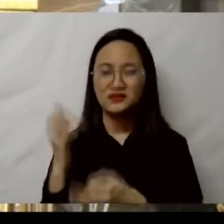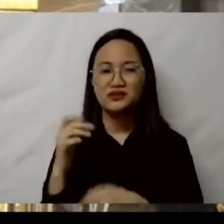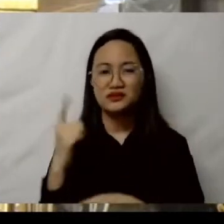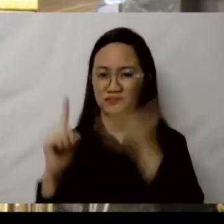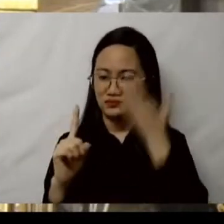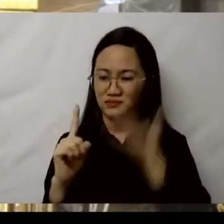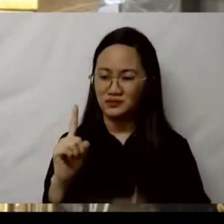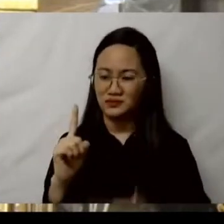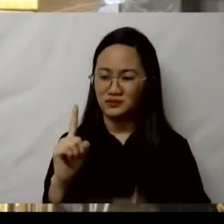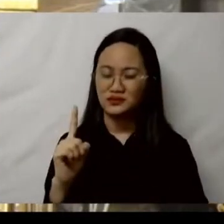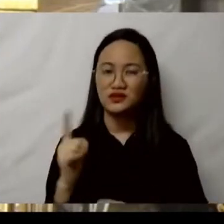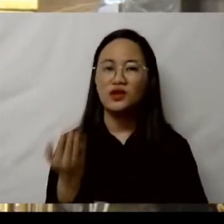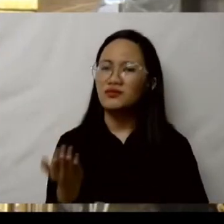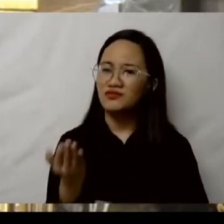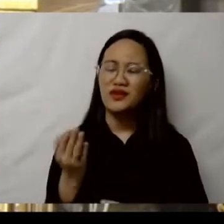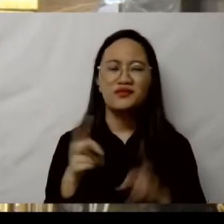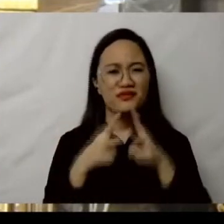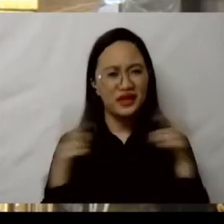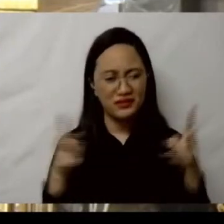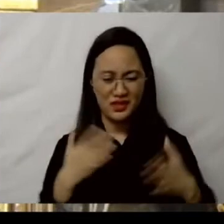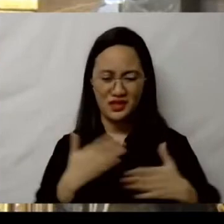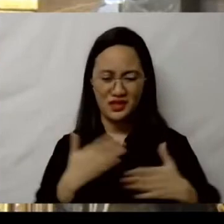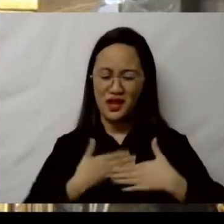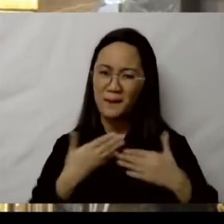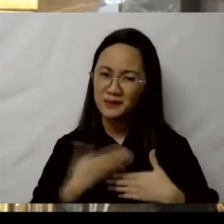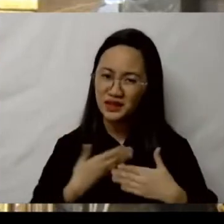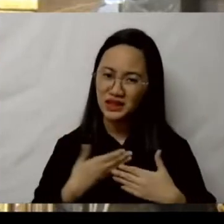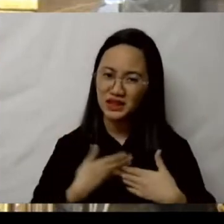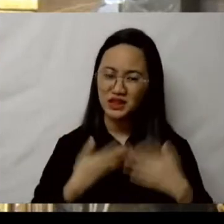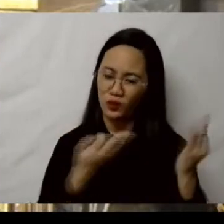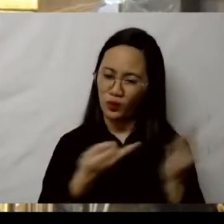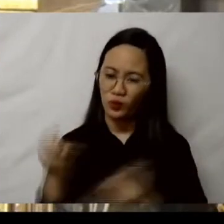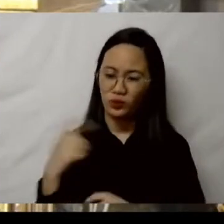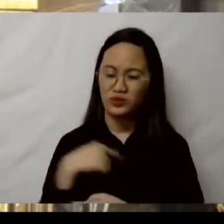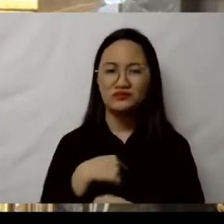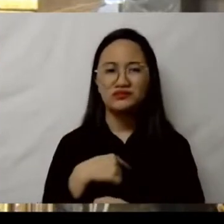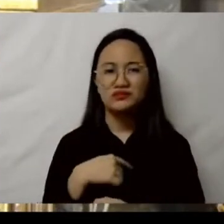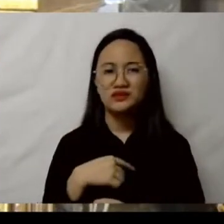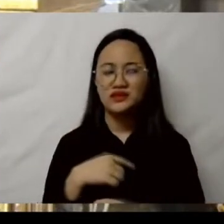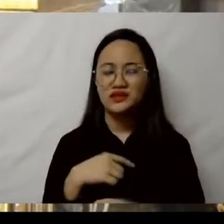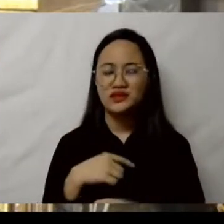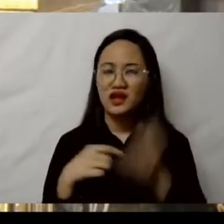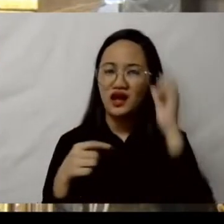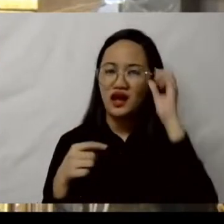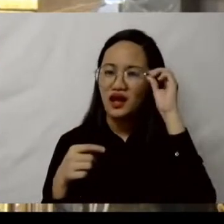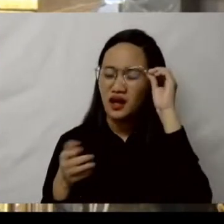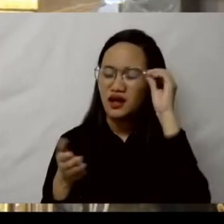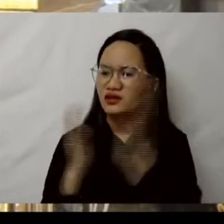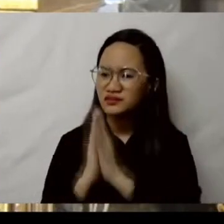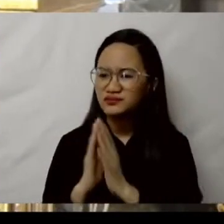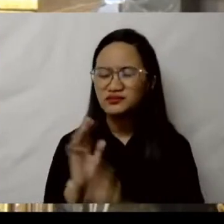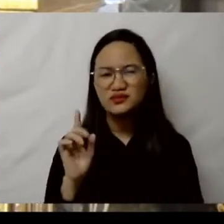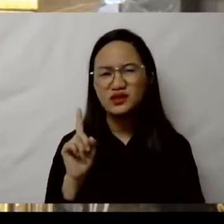so happy. Nagtaka ako. Sabi ko, sister, ano pong, Father, charismatic po ako.